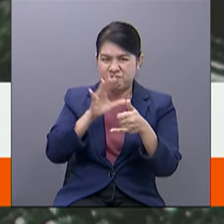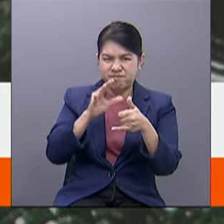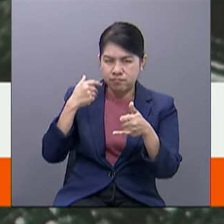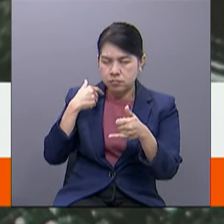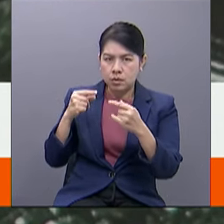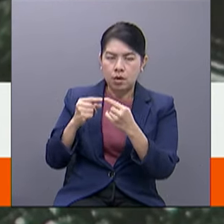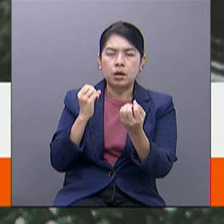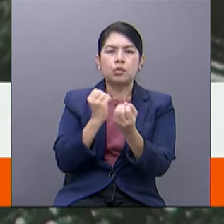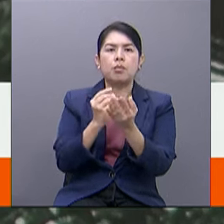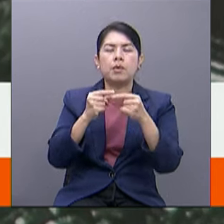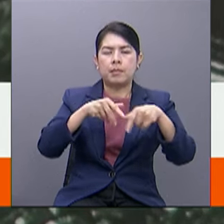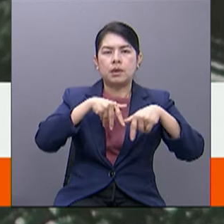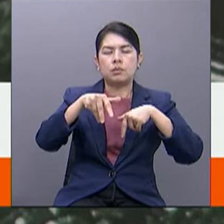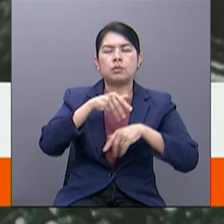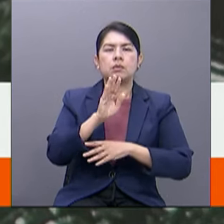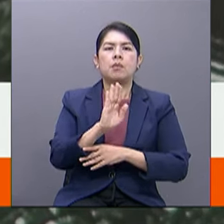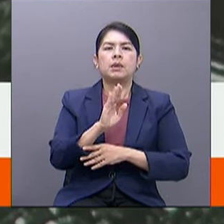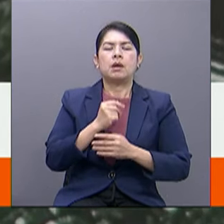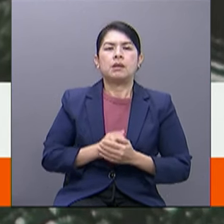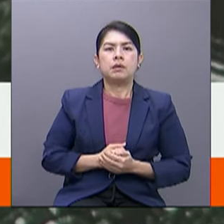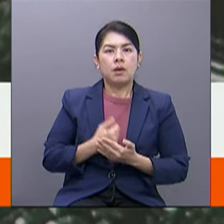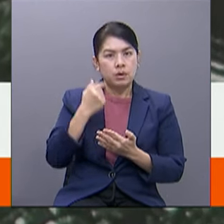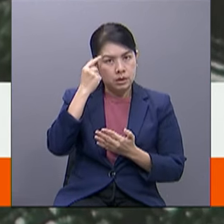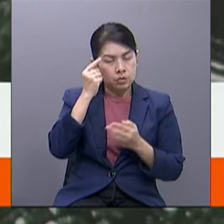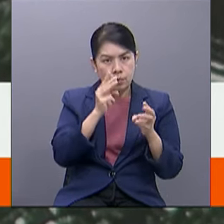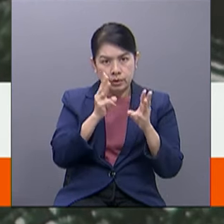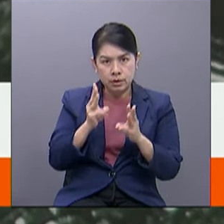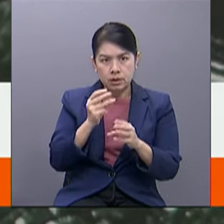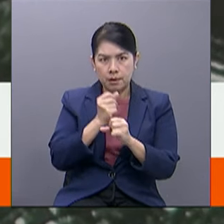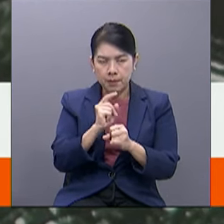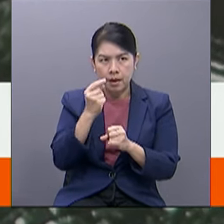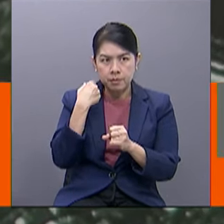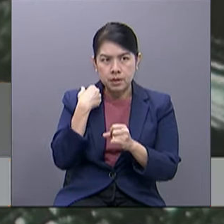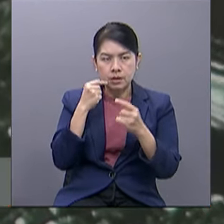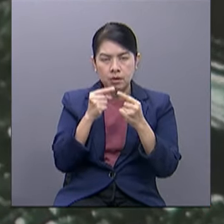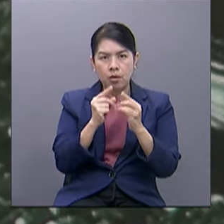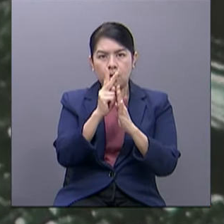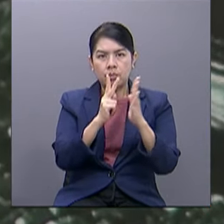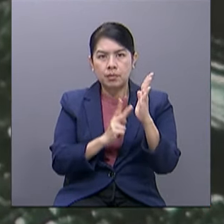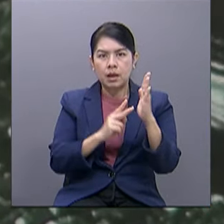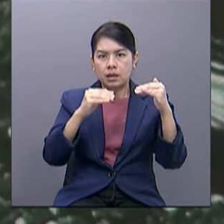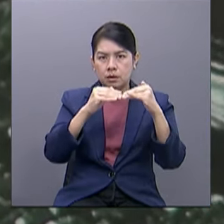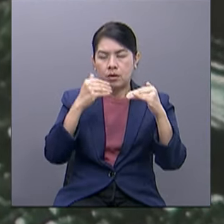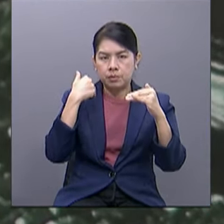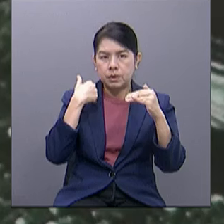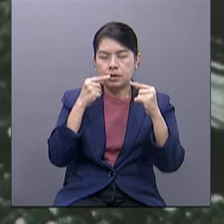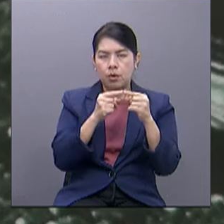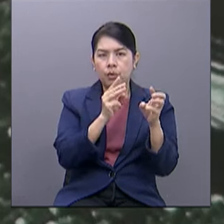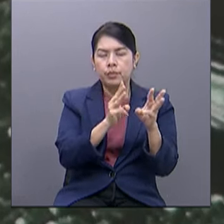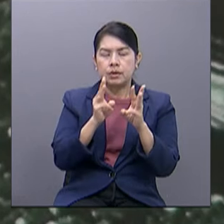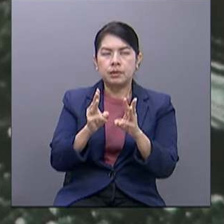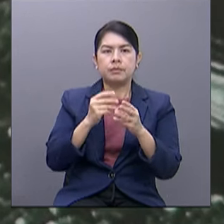ชาวบ้านนะครับเราเลยใช้วิธีการช่องทางของกระบวนการยุติธรรมแล้ว